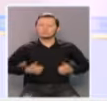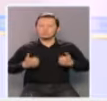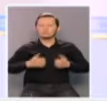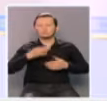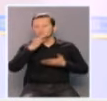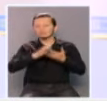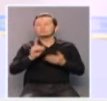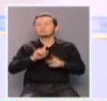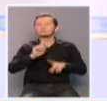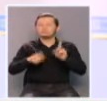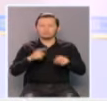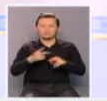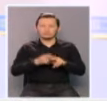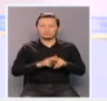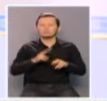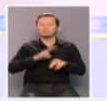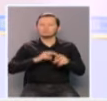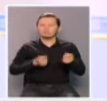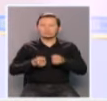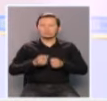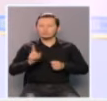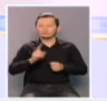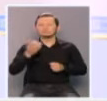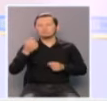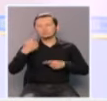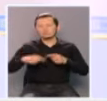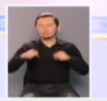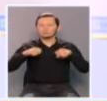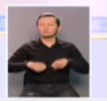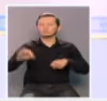вопросы, касающиеся не только Департамента юстиции, но и в целом всего права.